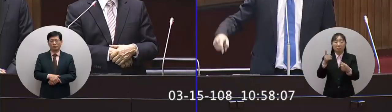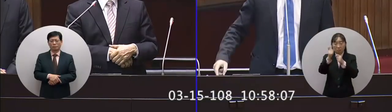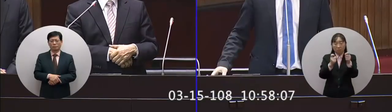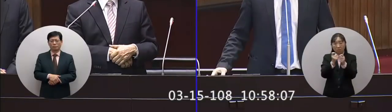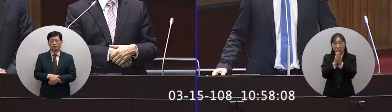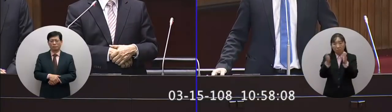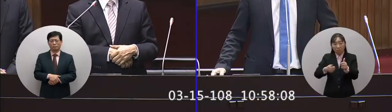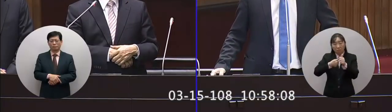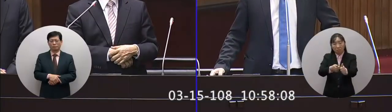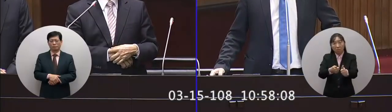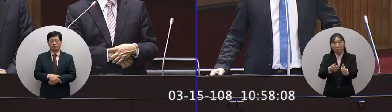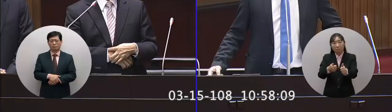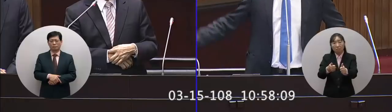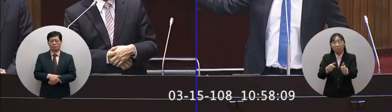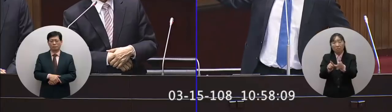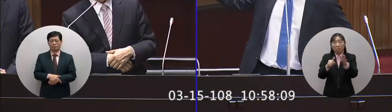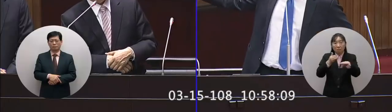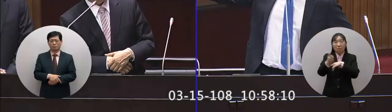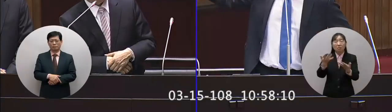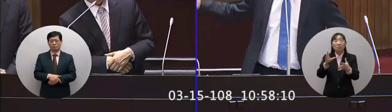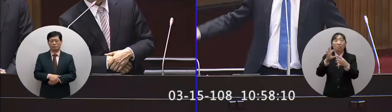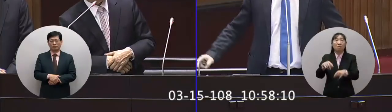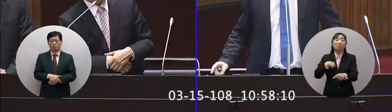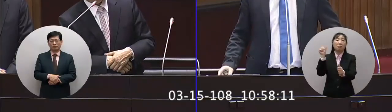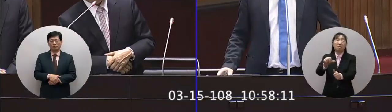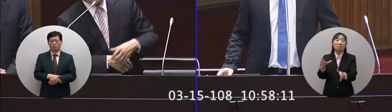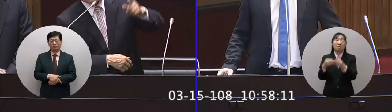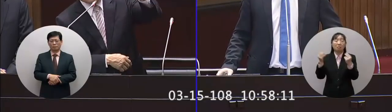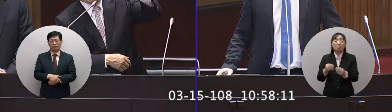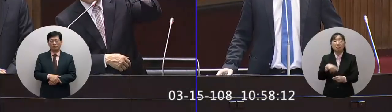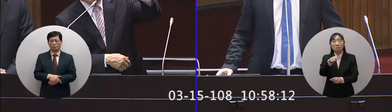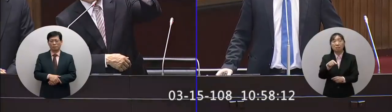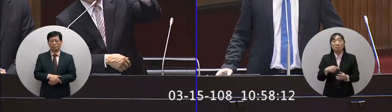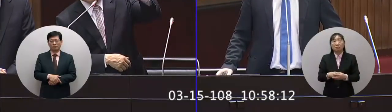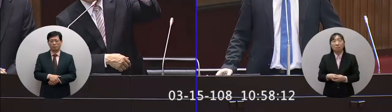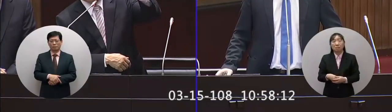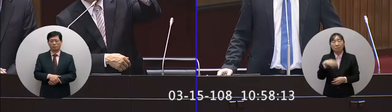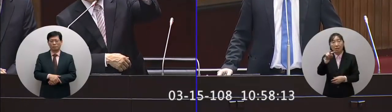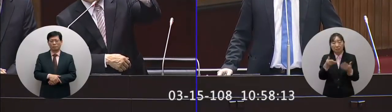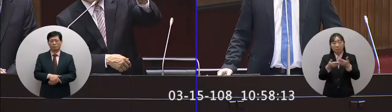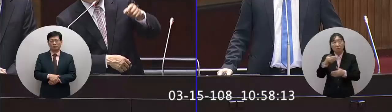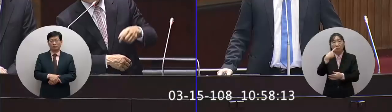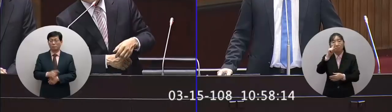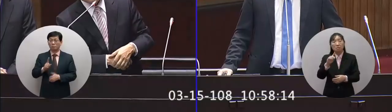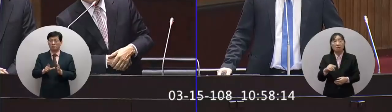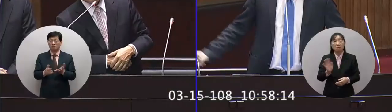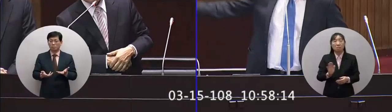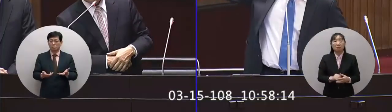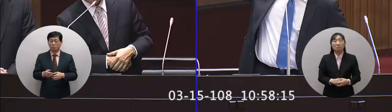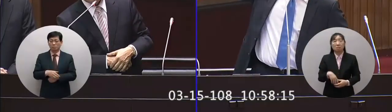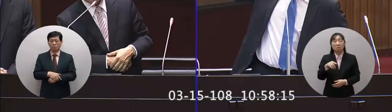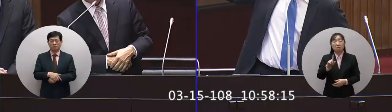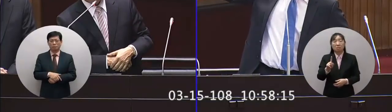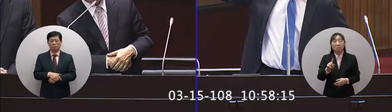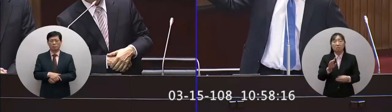十年短的追诉权时效，最后法院做免诉判决，他们还不上诉。 这什么时候是？ 这